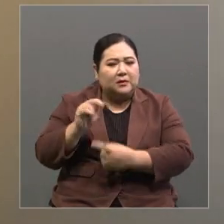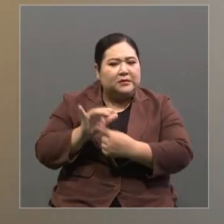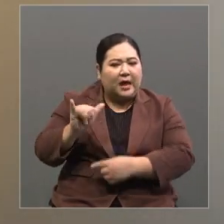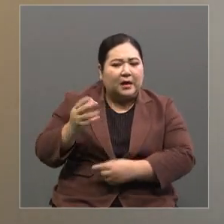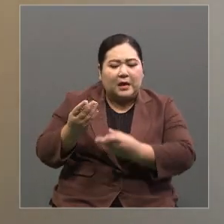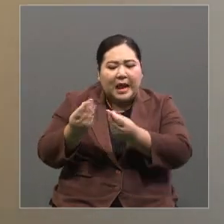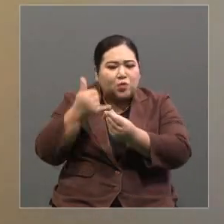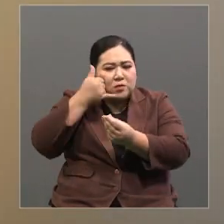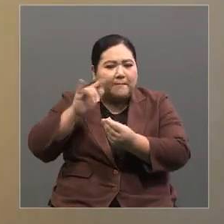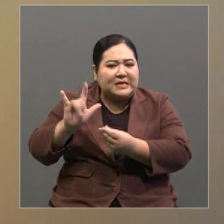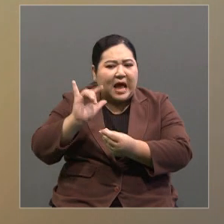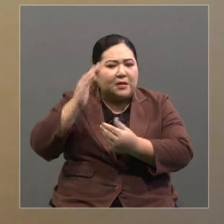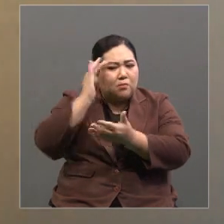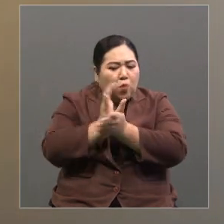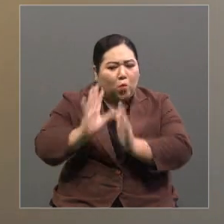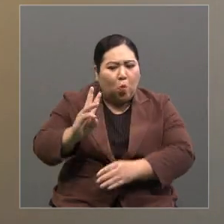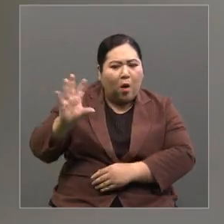คะ